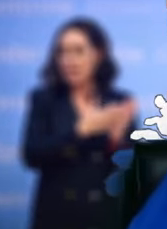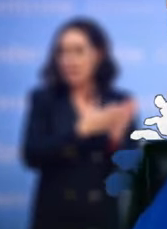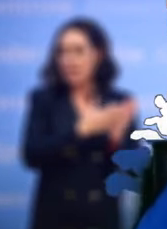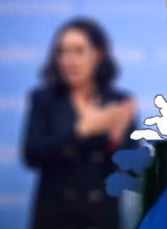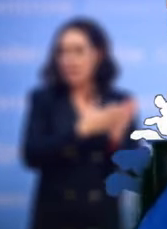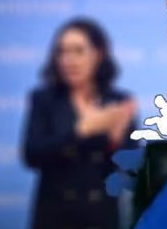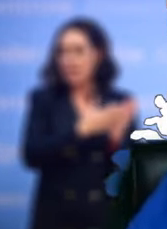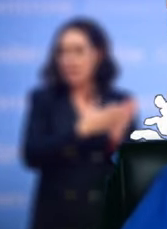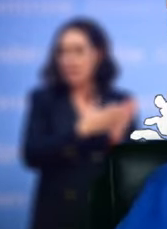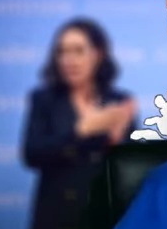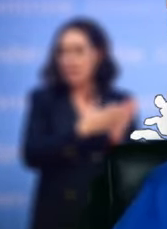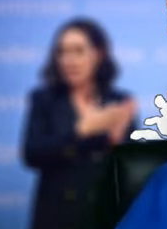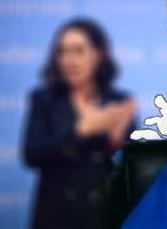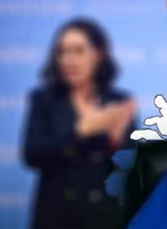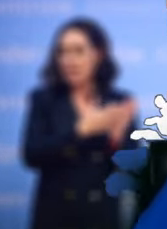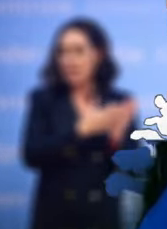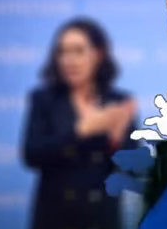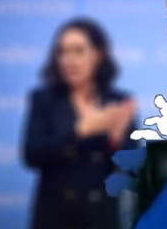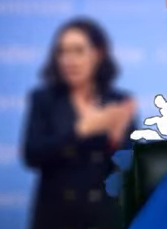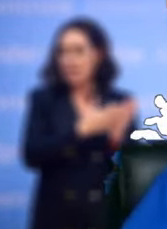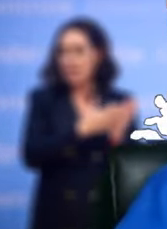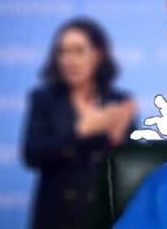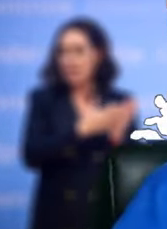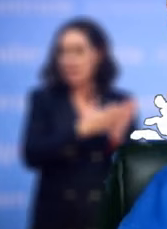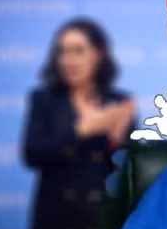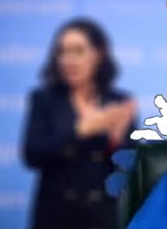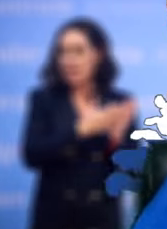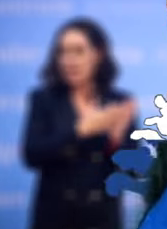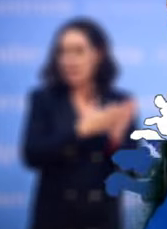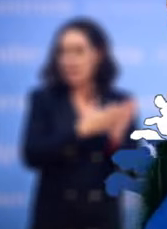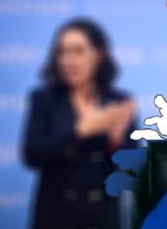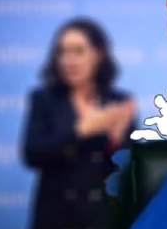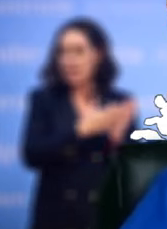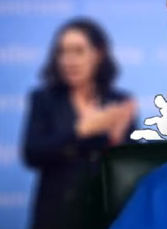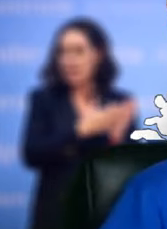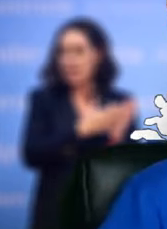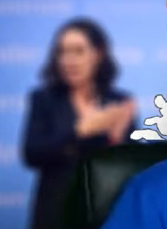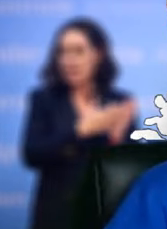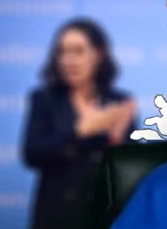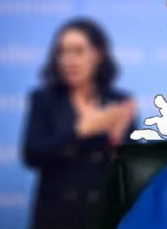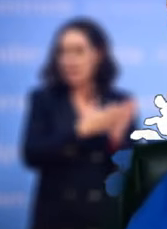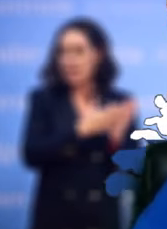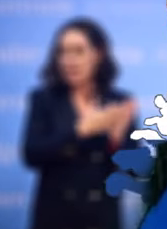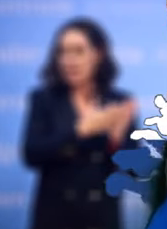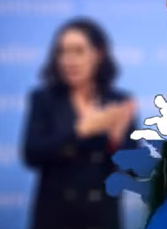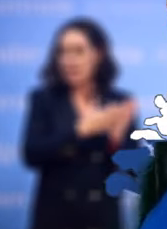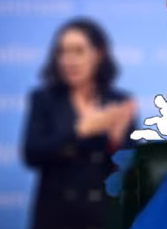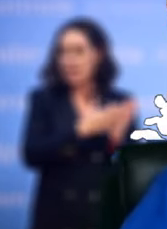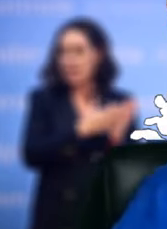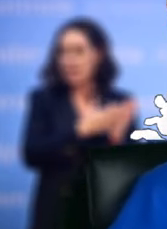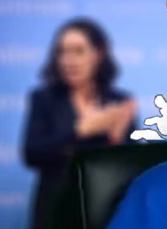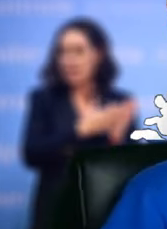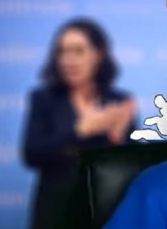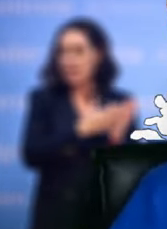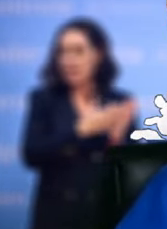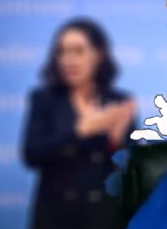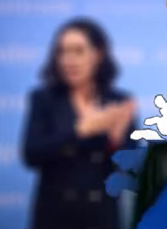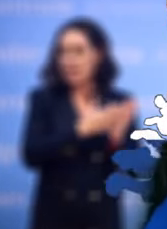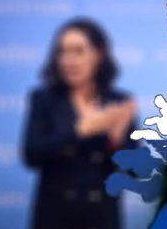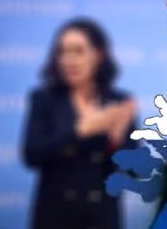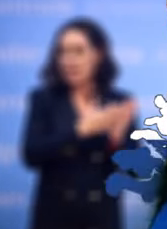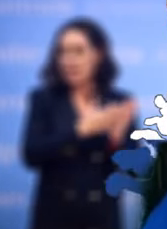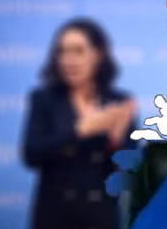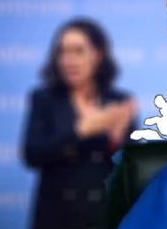mogen maximaal 1250 mensen. Nou, tijdens werk aan fitness werk thuis kan er niet houden op het